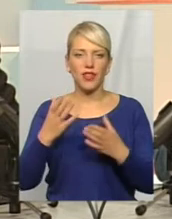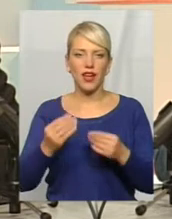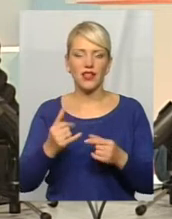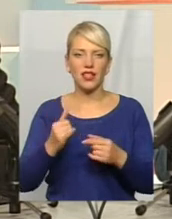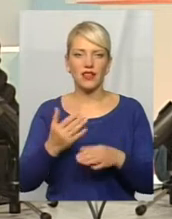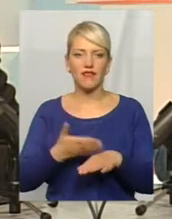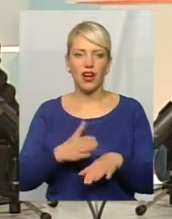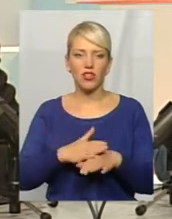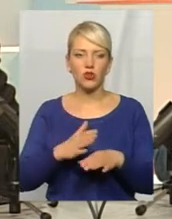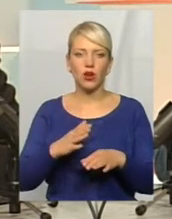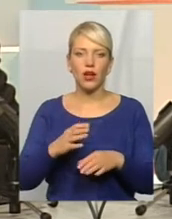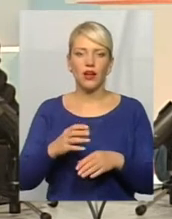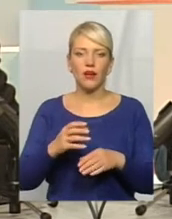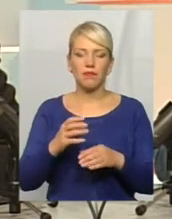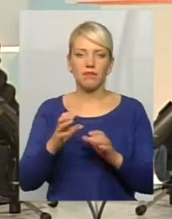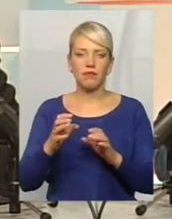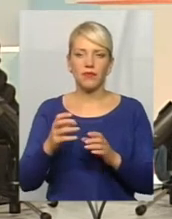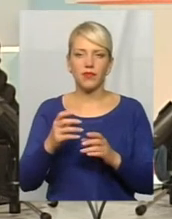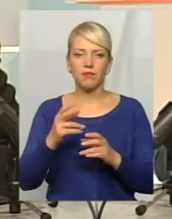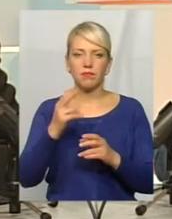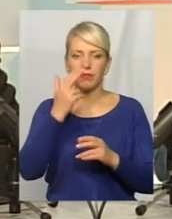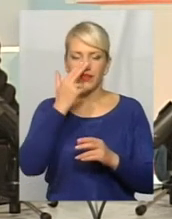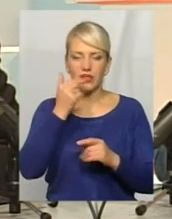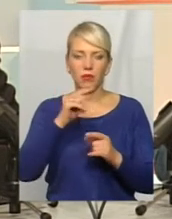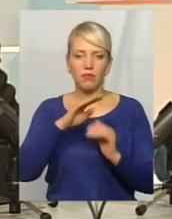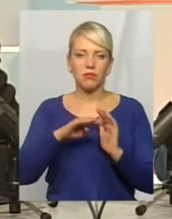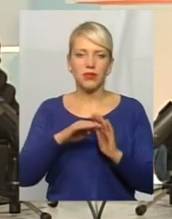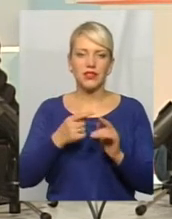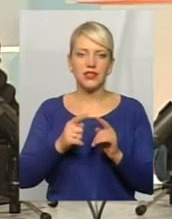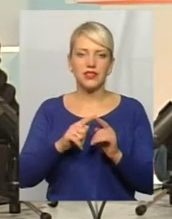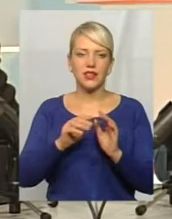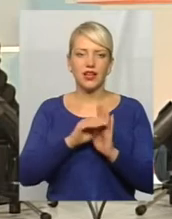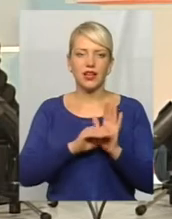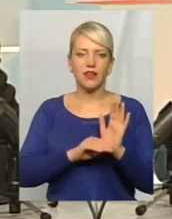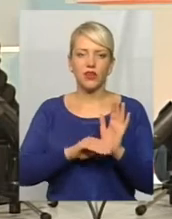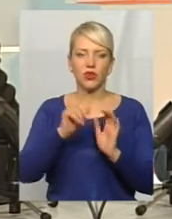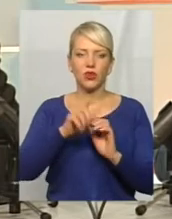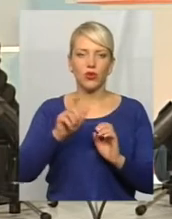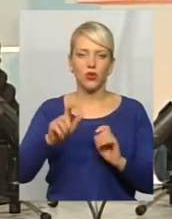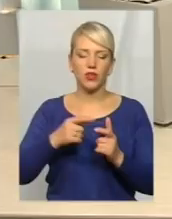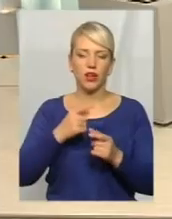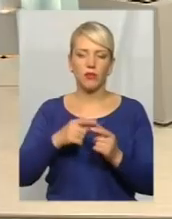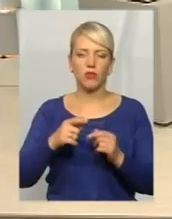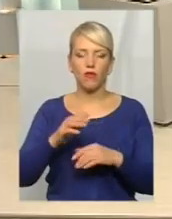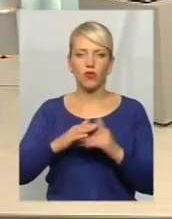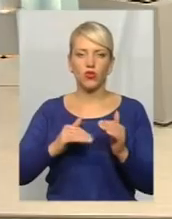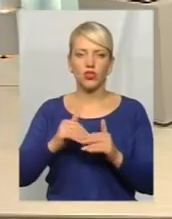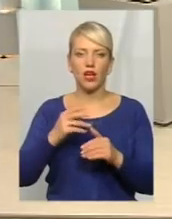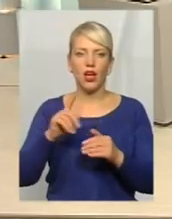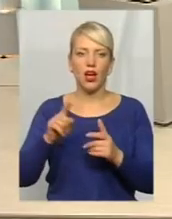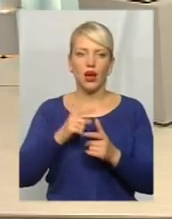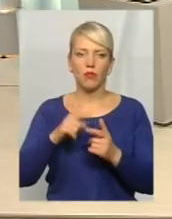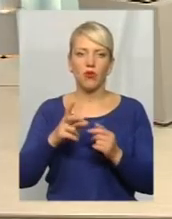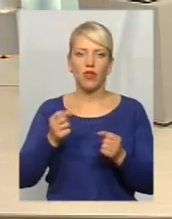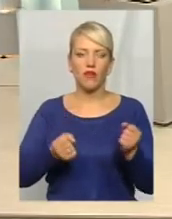важко підлаштуватися людям під ці графіки. Відповідно, є така проблема, що люди або вручну, або на автомобілях